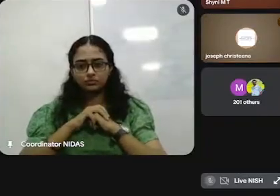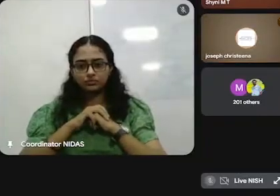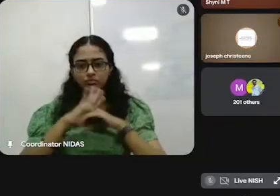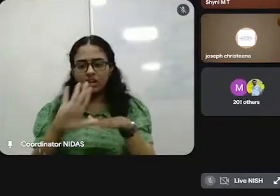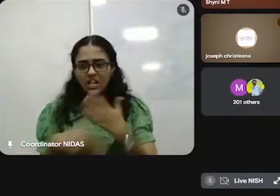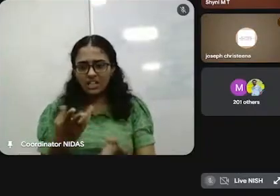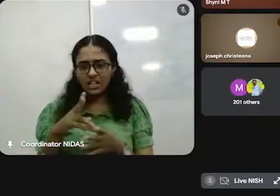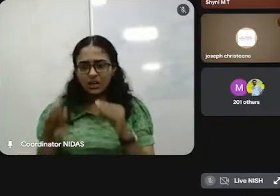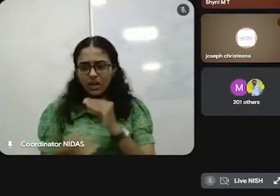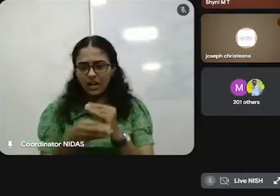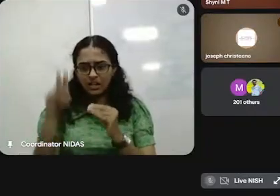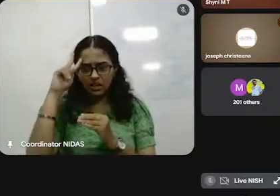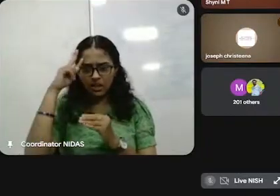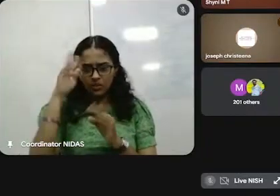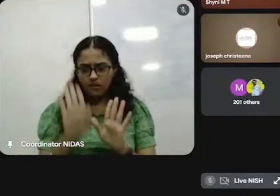മറ്റെന്തെങ്കിലും ചോദ്യങ്ങൾ ഉണ്ടായിരുന്നുണ്ടോ?